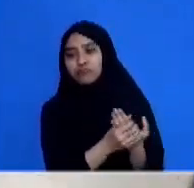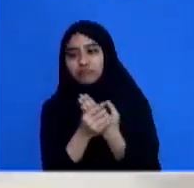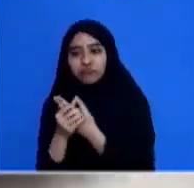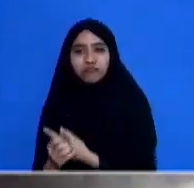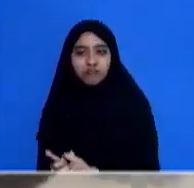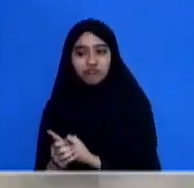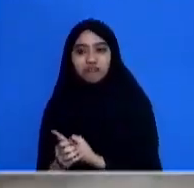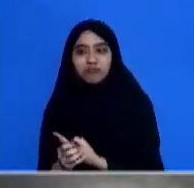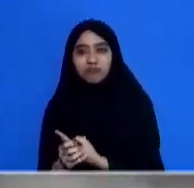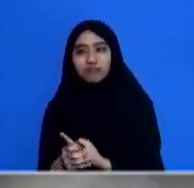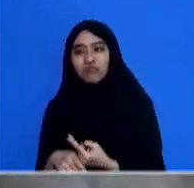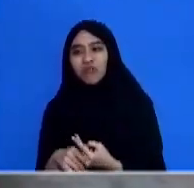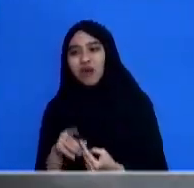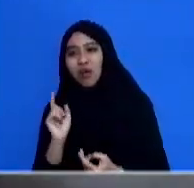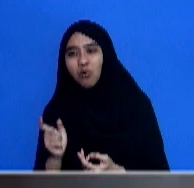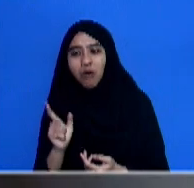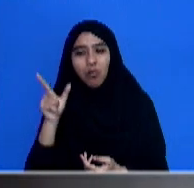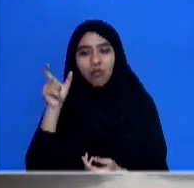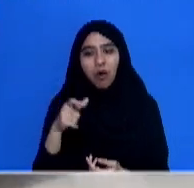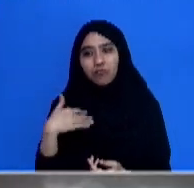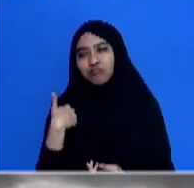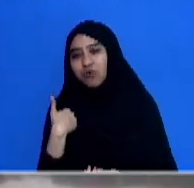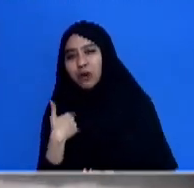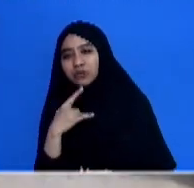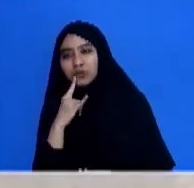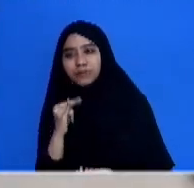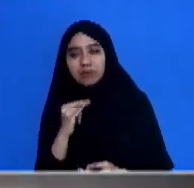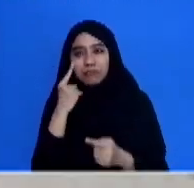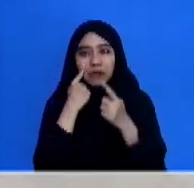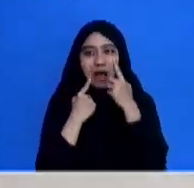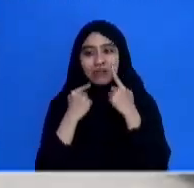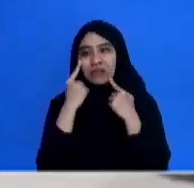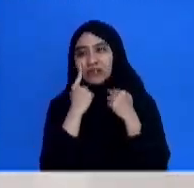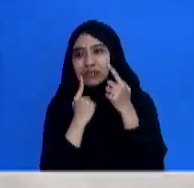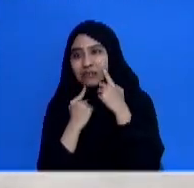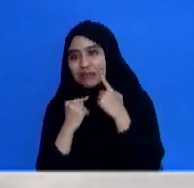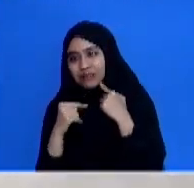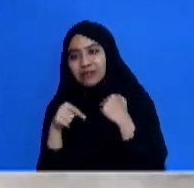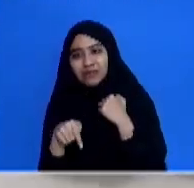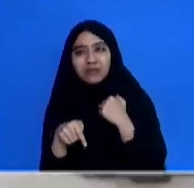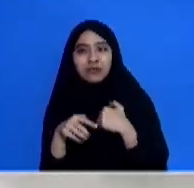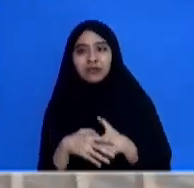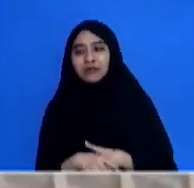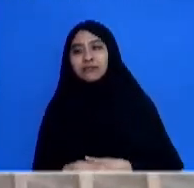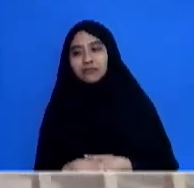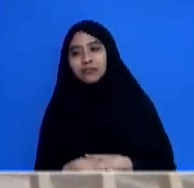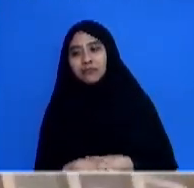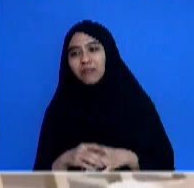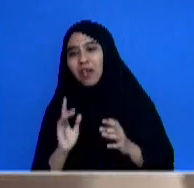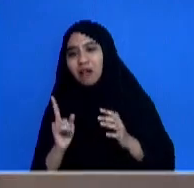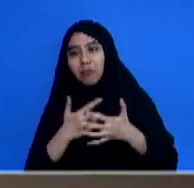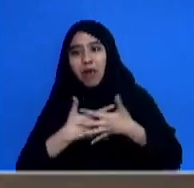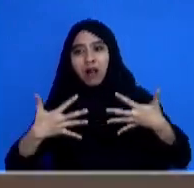Bahkan Sri Wahyuni, pemilik homestay yang juga merupakan pihak tergugat, menangis histeris sambil memegang pagar besi rumah untuk